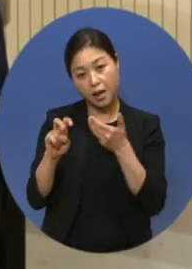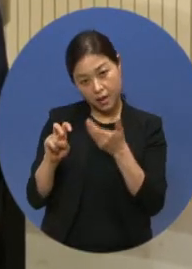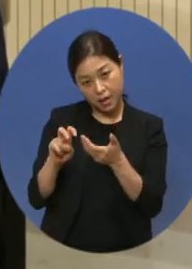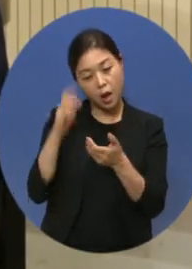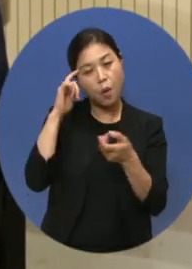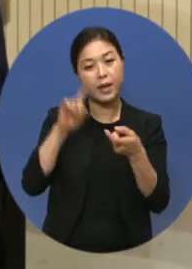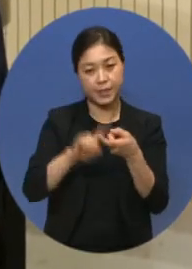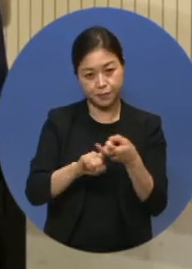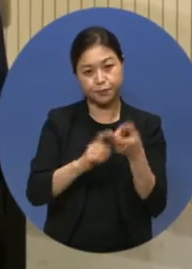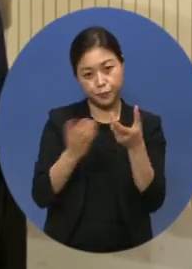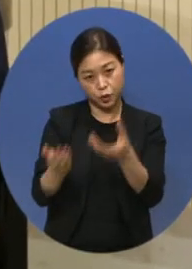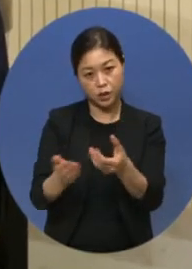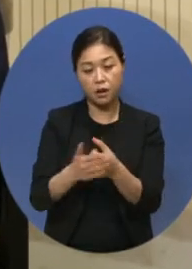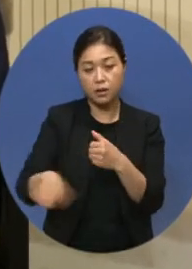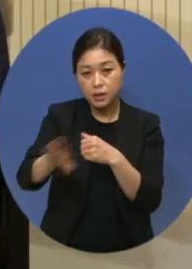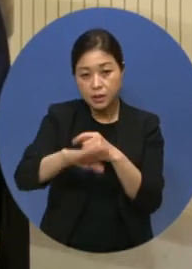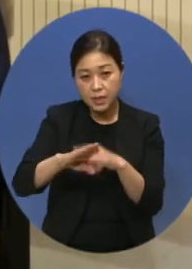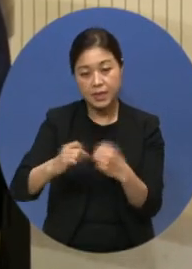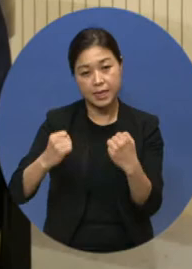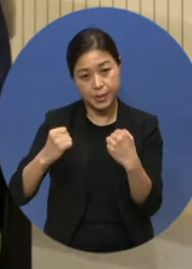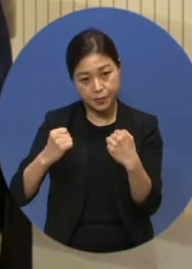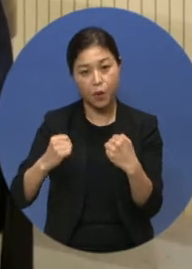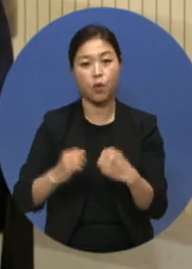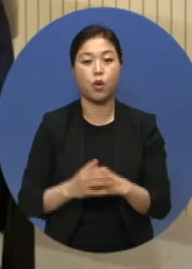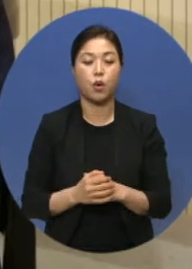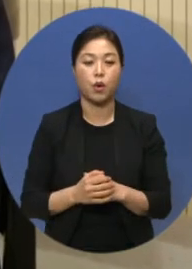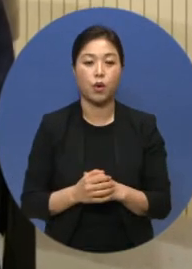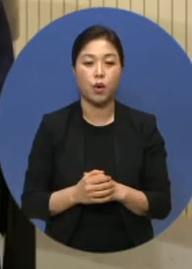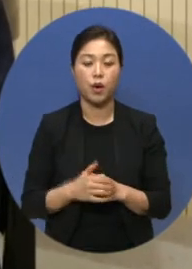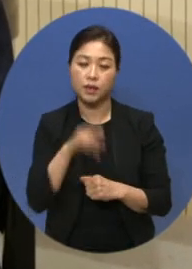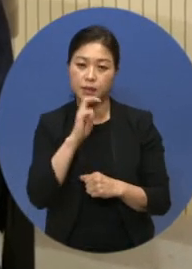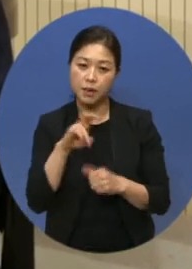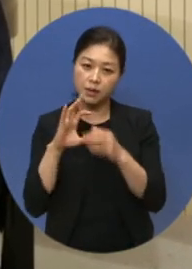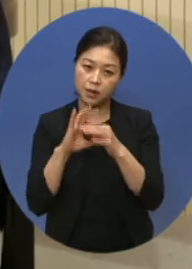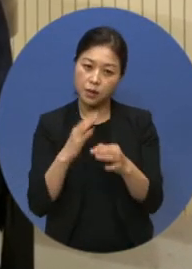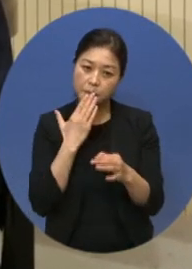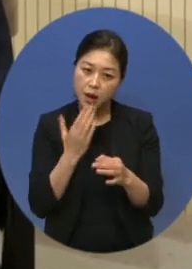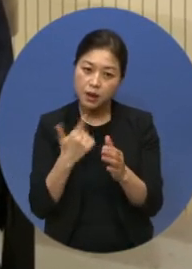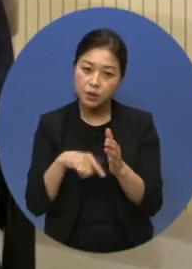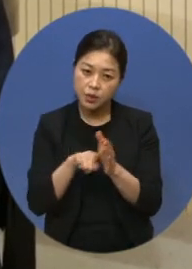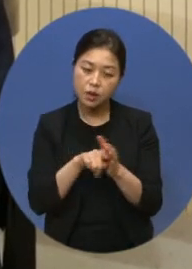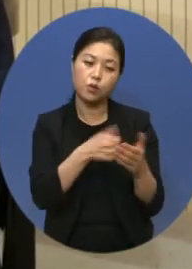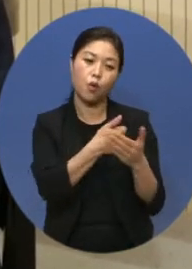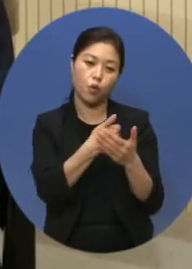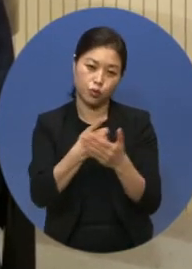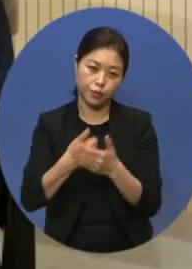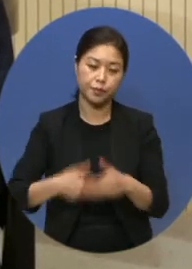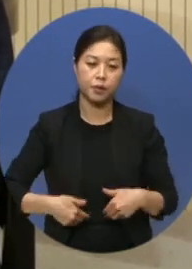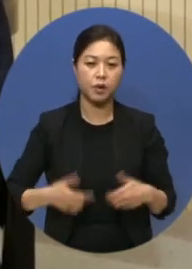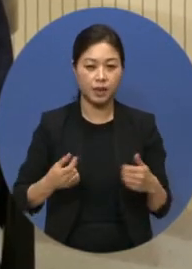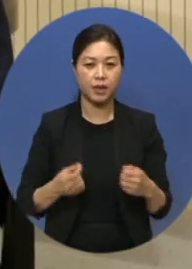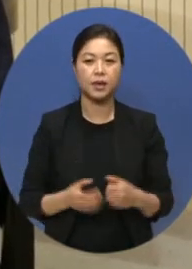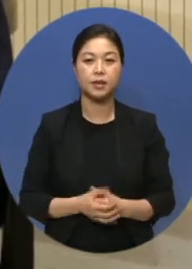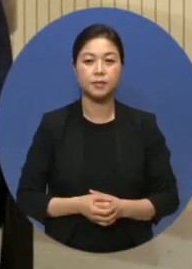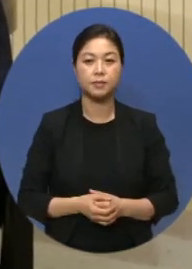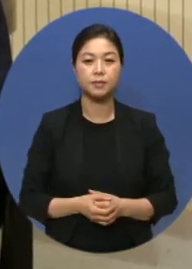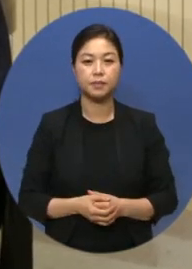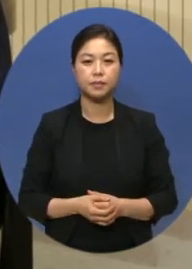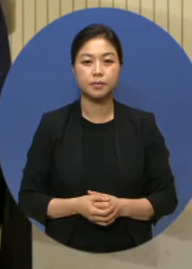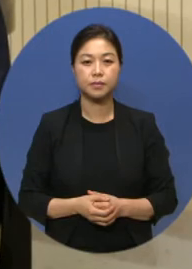좀 보여주셔서 이들이 힘을 얻고 이 음악을 계속할 수 있도록 그렇게 도움이 필요할 것 같습니다.